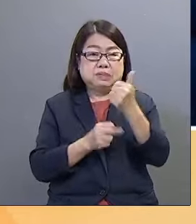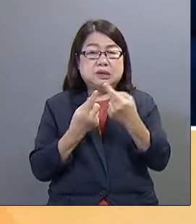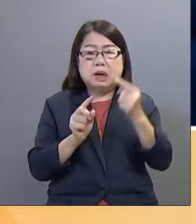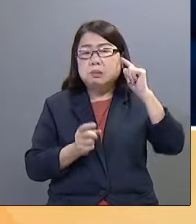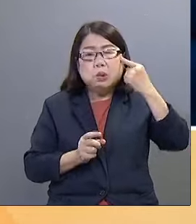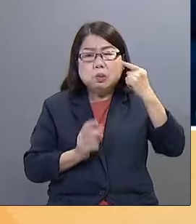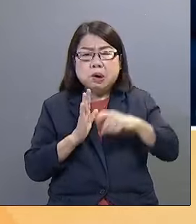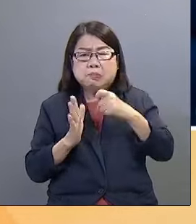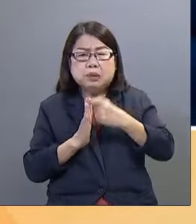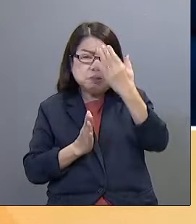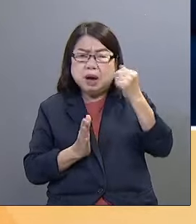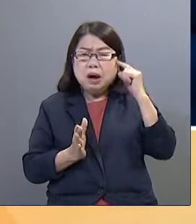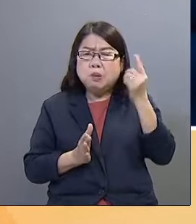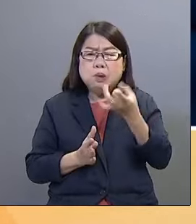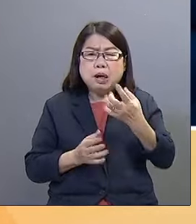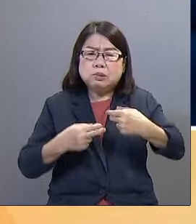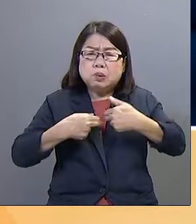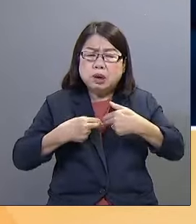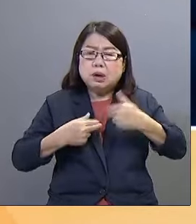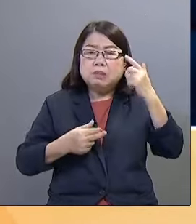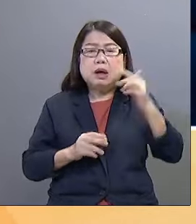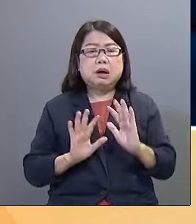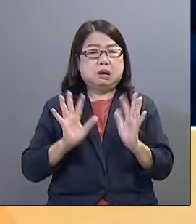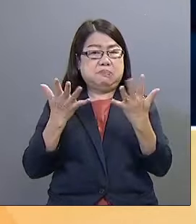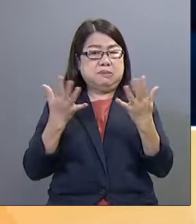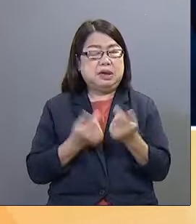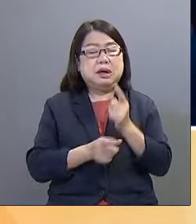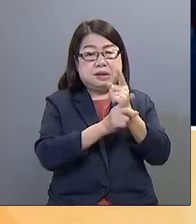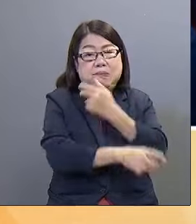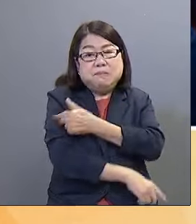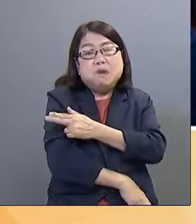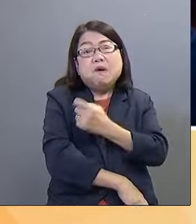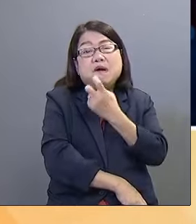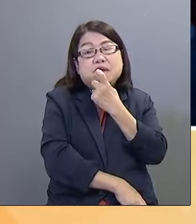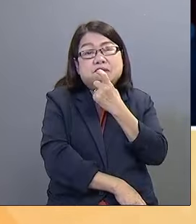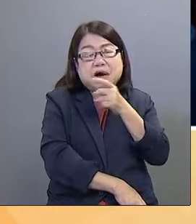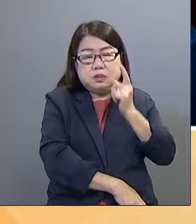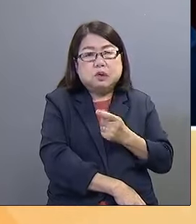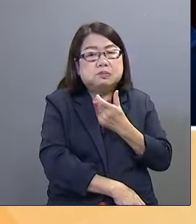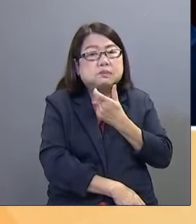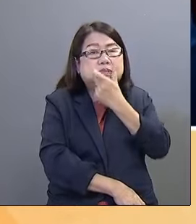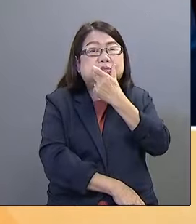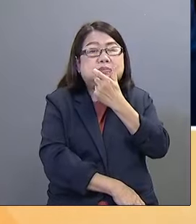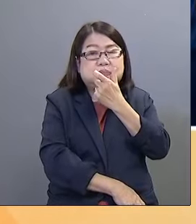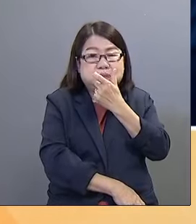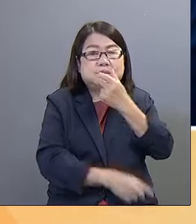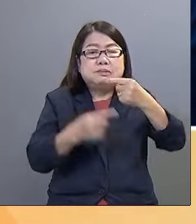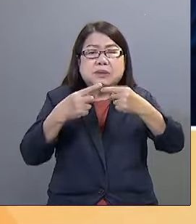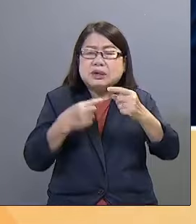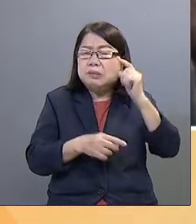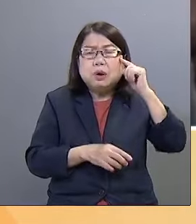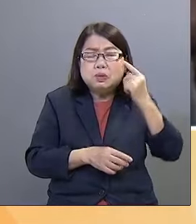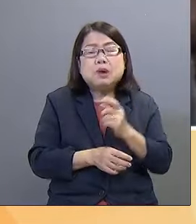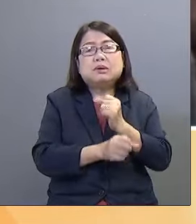่ได้หายในทางพัธกรรมถเกดกใส่เครองมอกคัจะเป็การป้องการฝั่น leoρηกกว่าอ